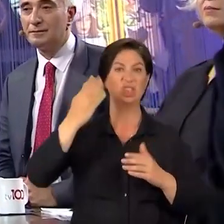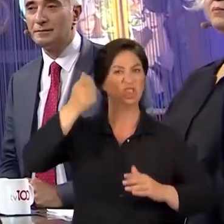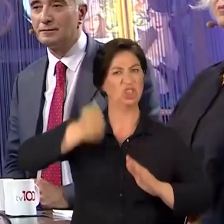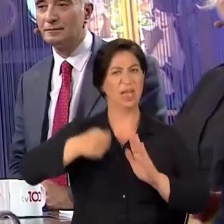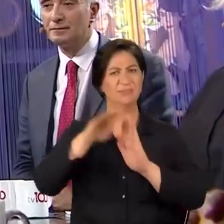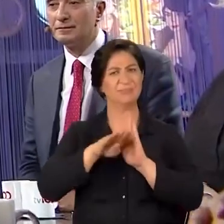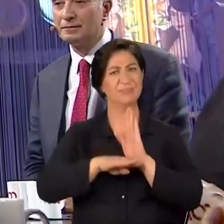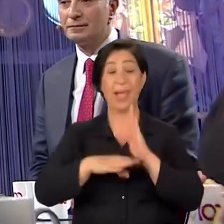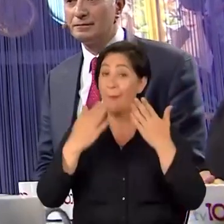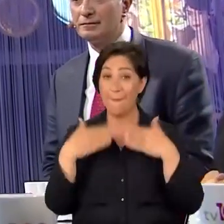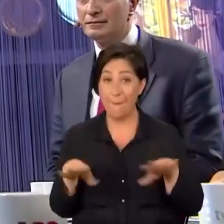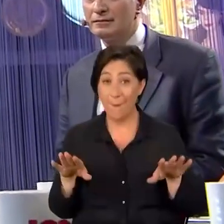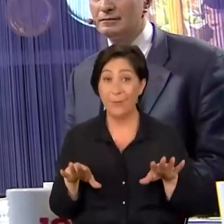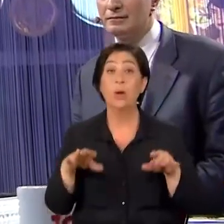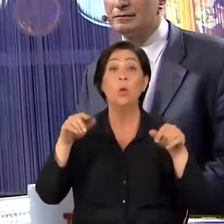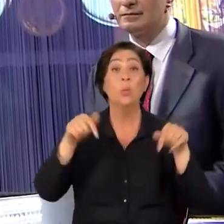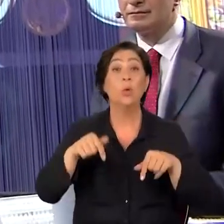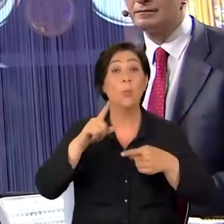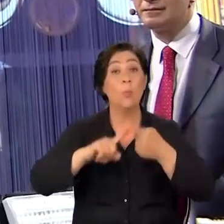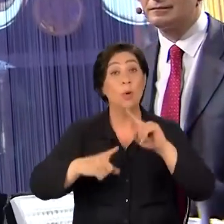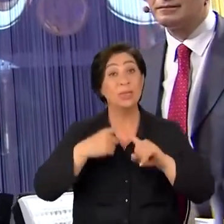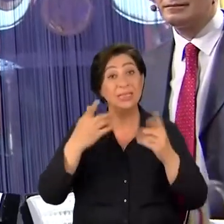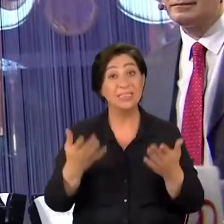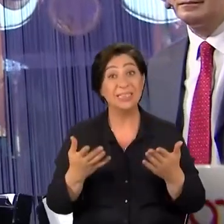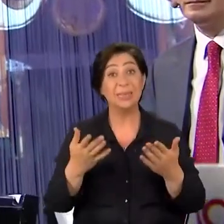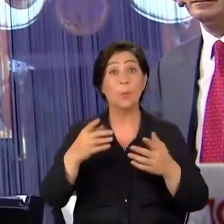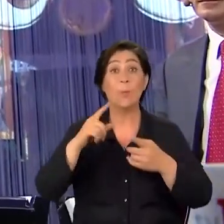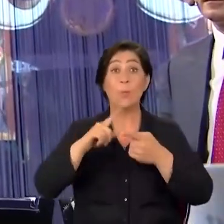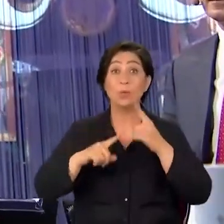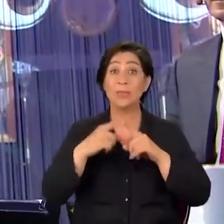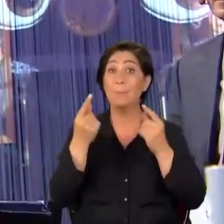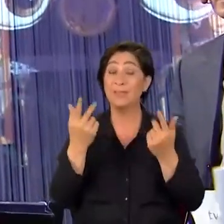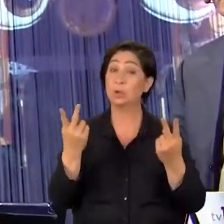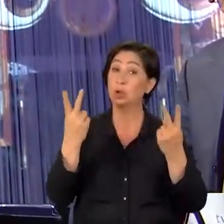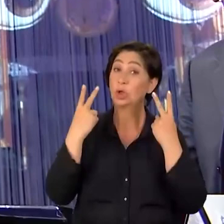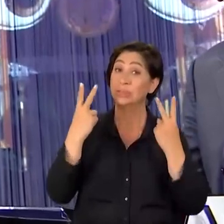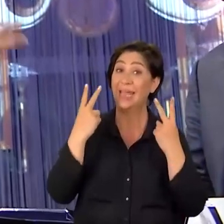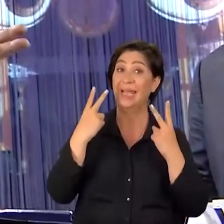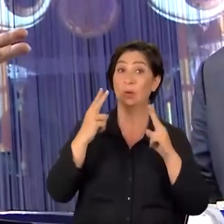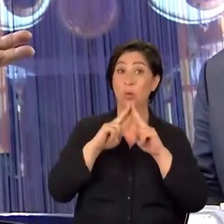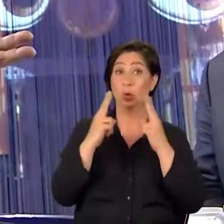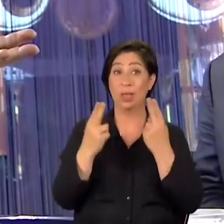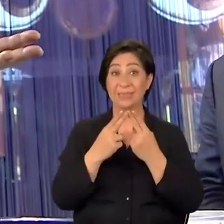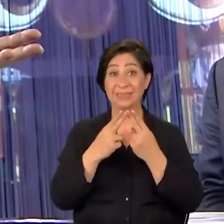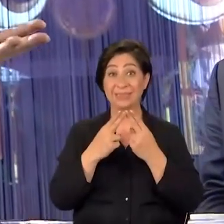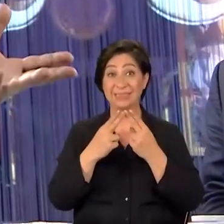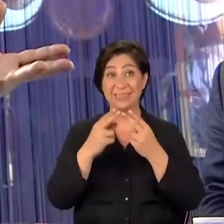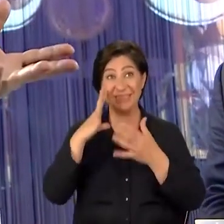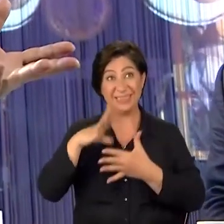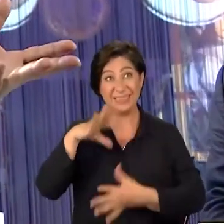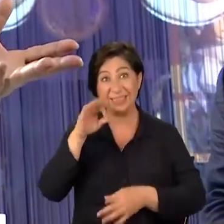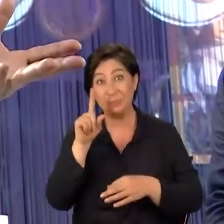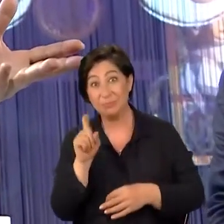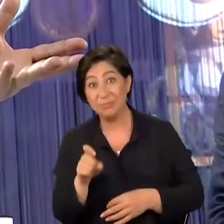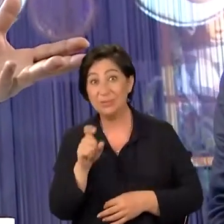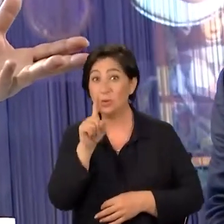eski şartlar yok. Eski şartlar yok. Bugünün artık politikacısı biraz da gösteri dünyasının insanı mı diye sormak